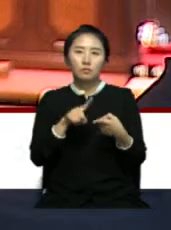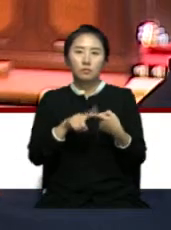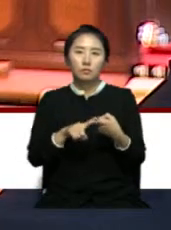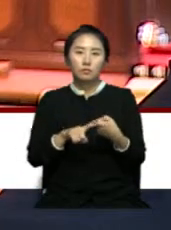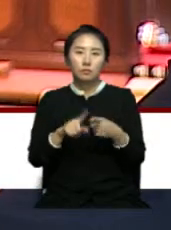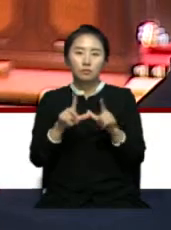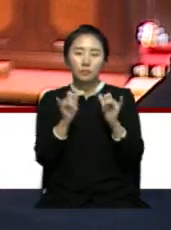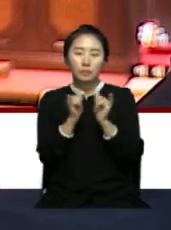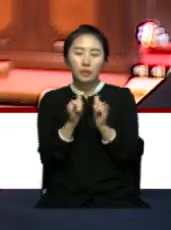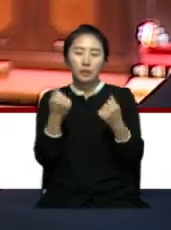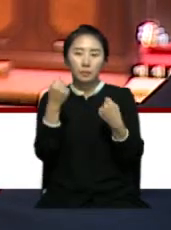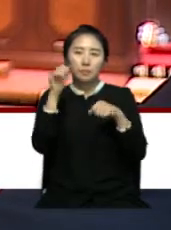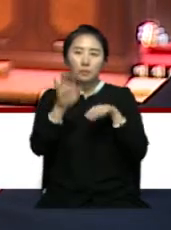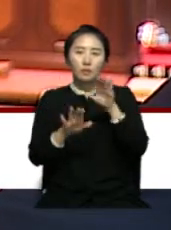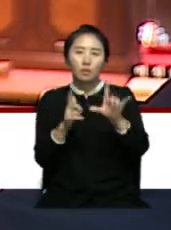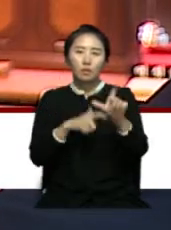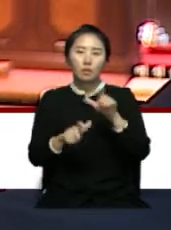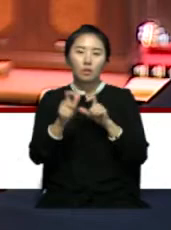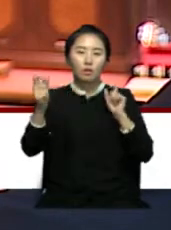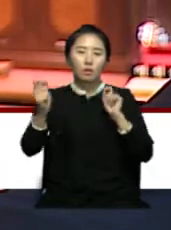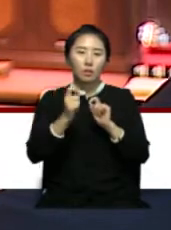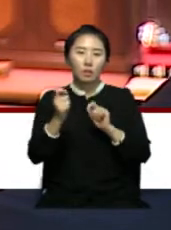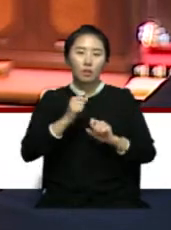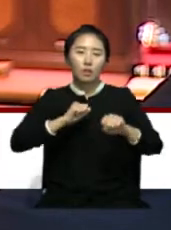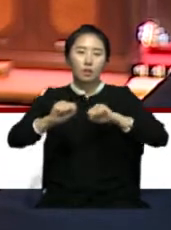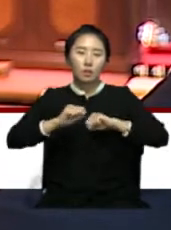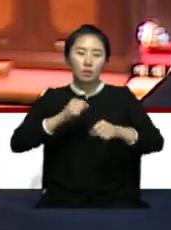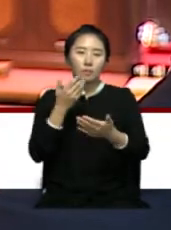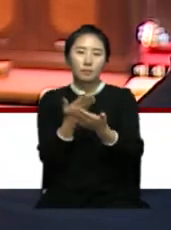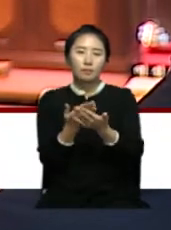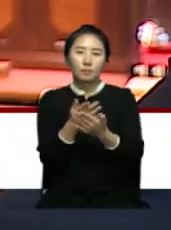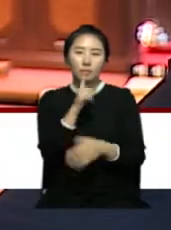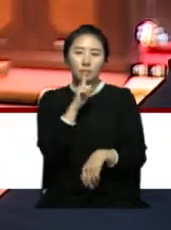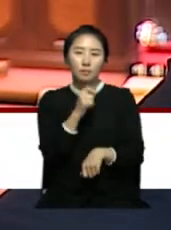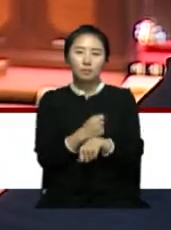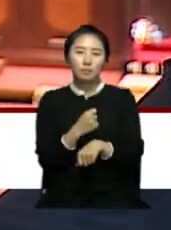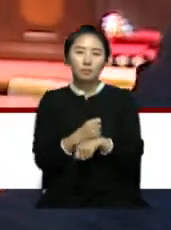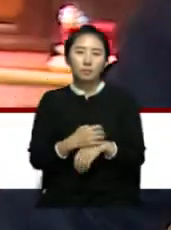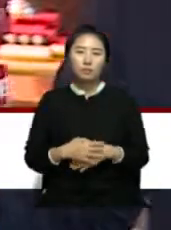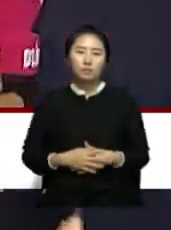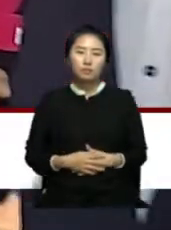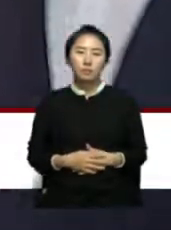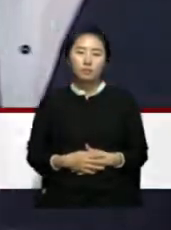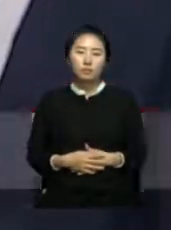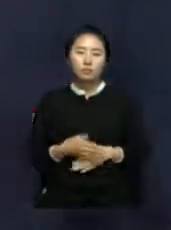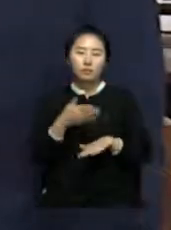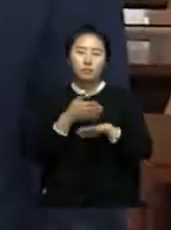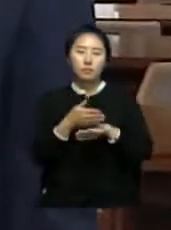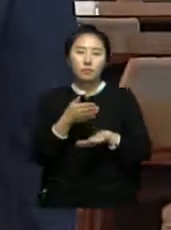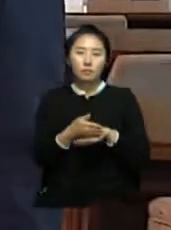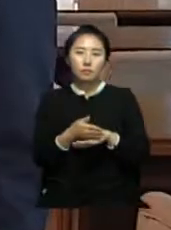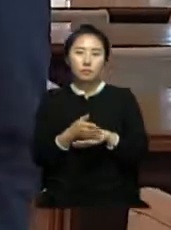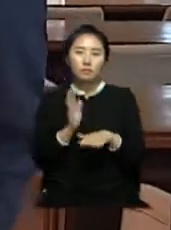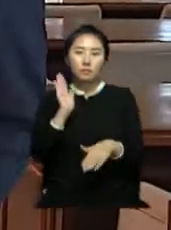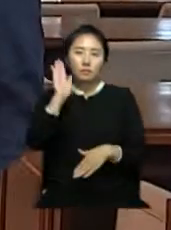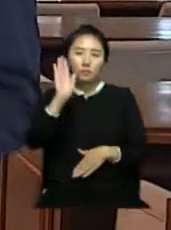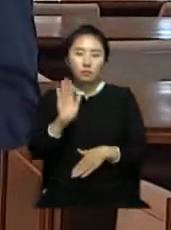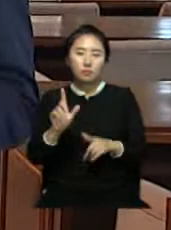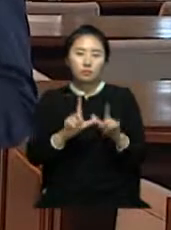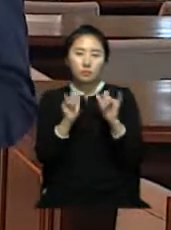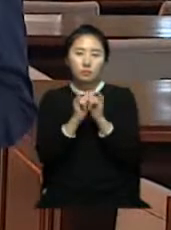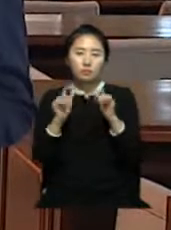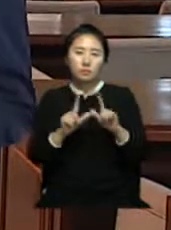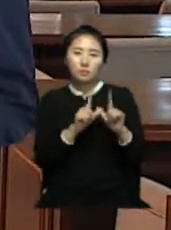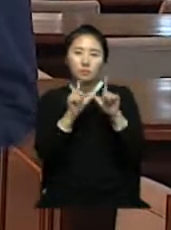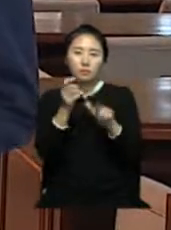주님께 한발 더 가까이 다가가는 행정을 펼쳐 주시기 부탁드립니다 네 말씀 잘 들어 오는데요 앞으로도 주민들의